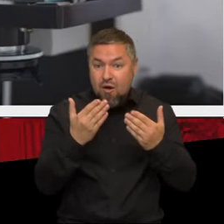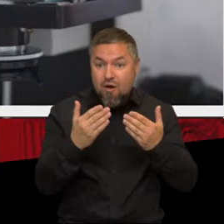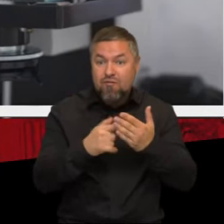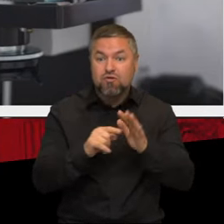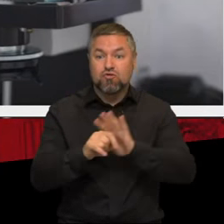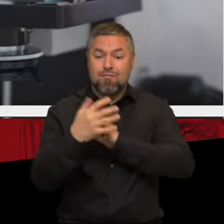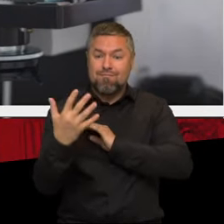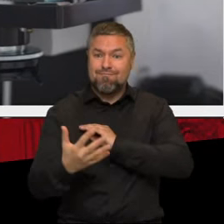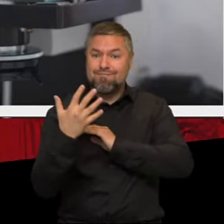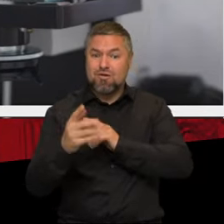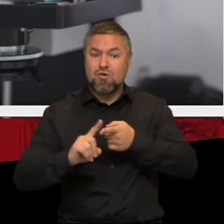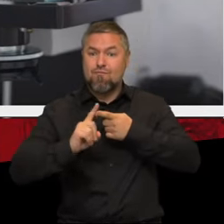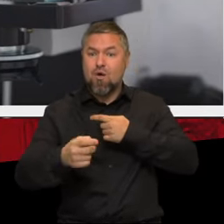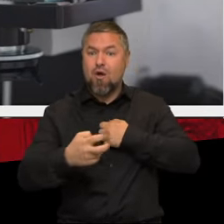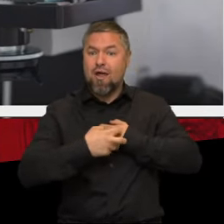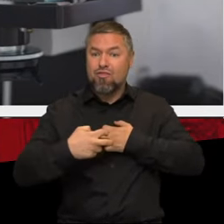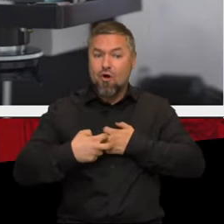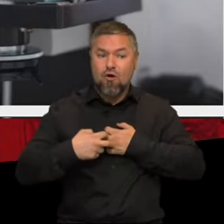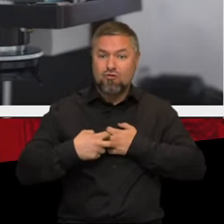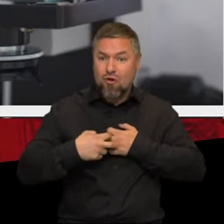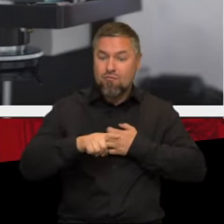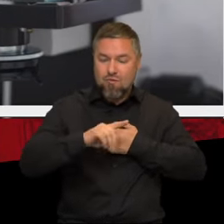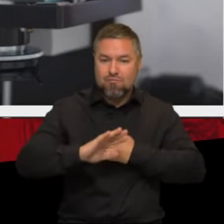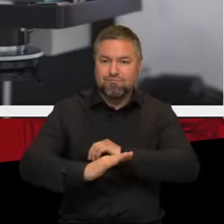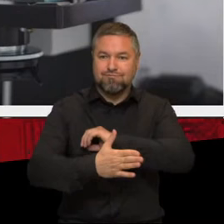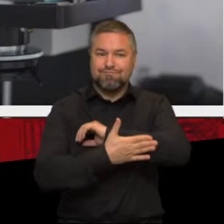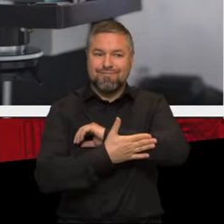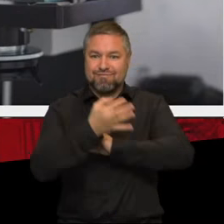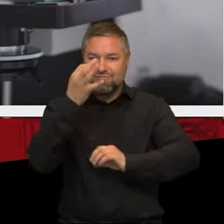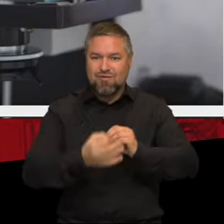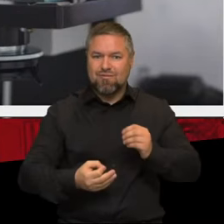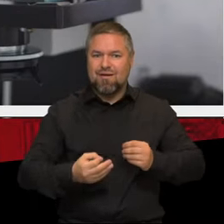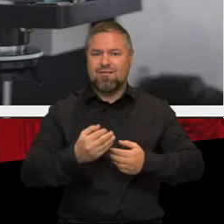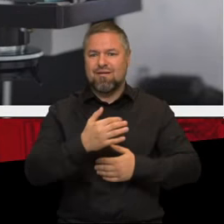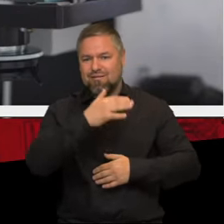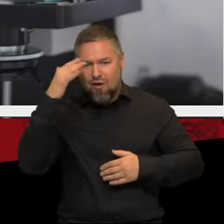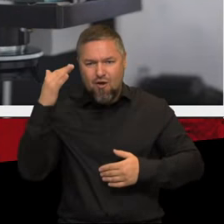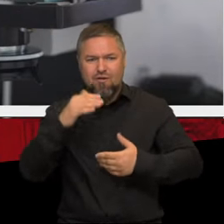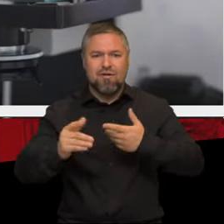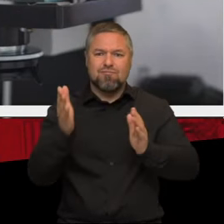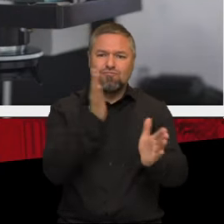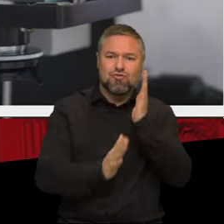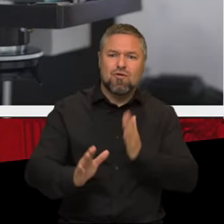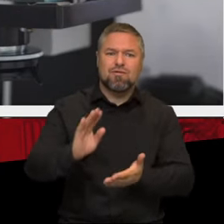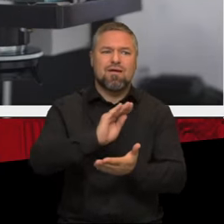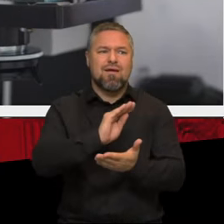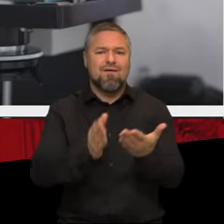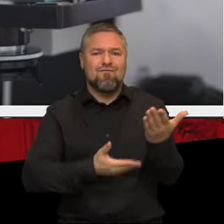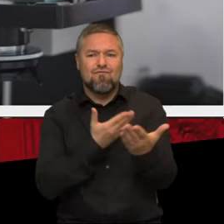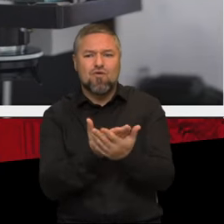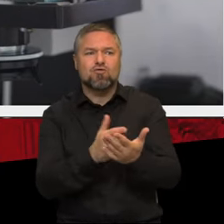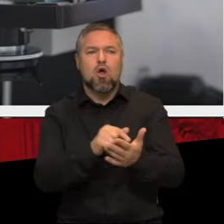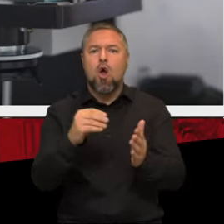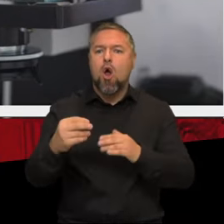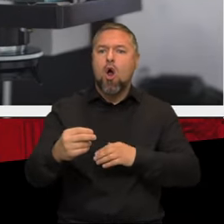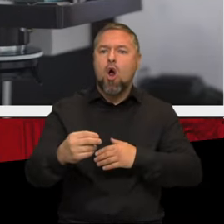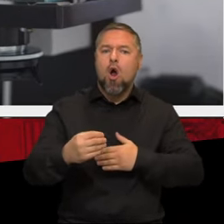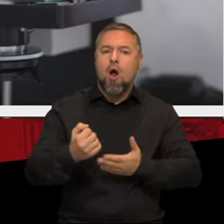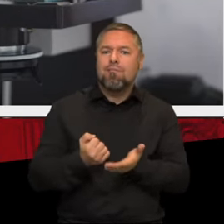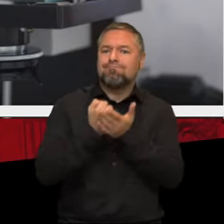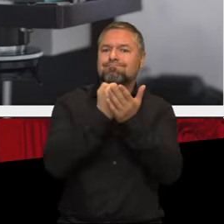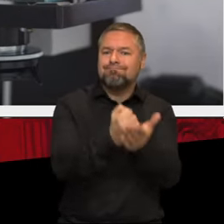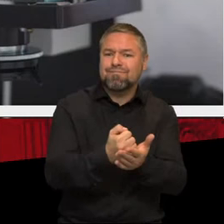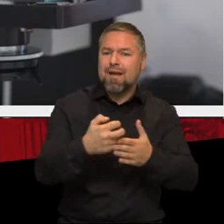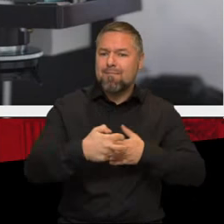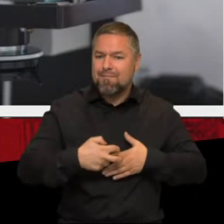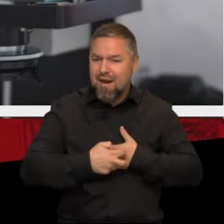do 5 lat po doktoracie będą mogli otrzymać wsparcie merytoryczne i organizacyjne w przygotowaniu wniosków o granty badawcze. Jestem